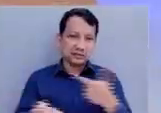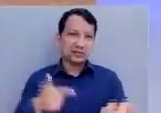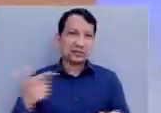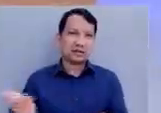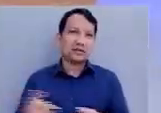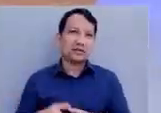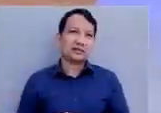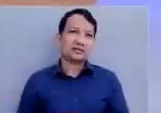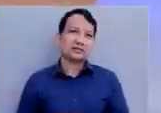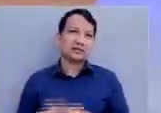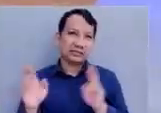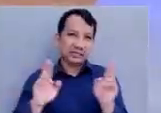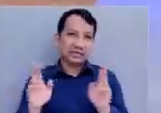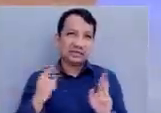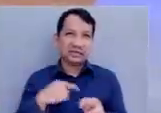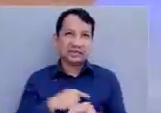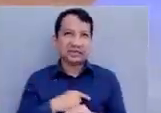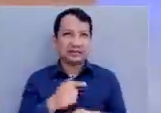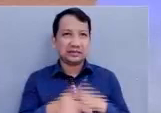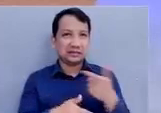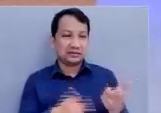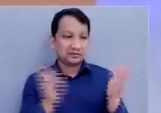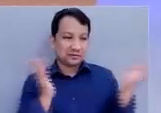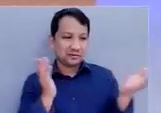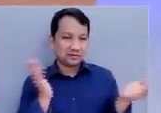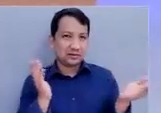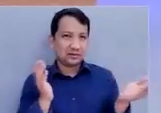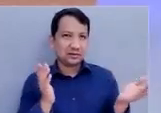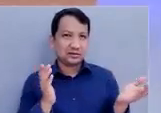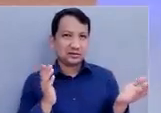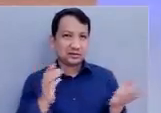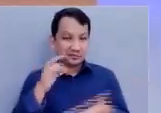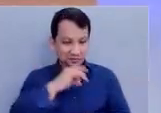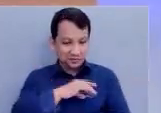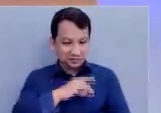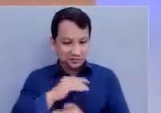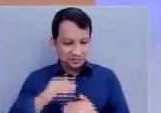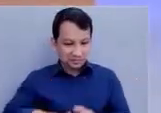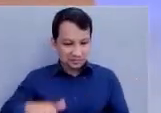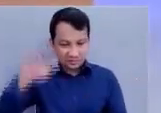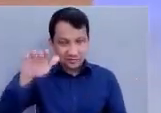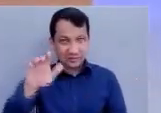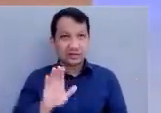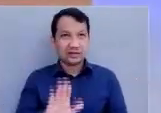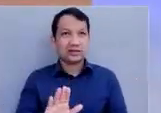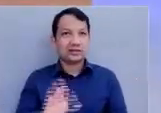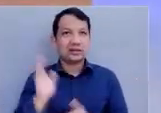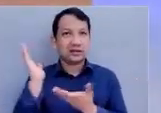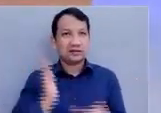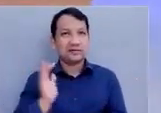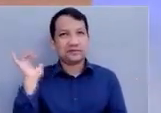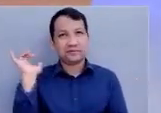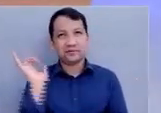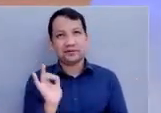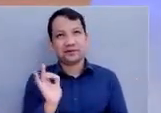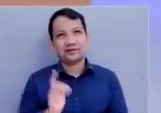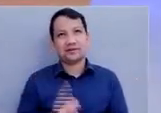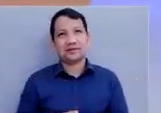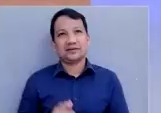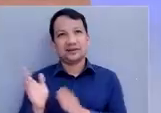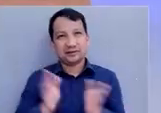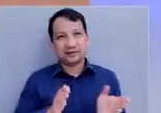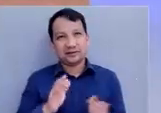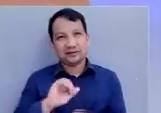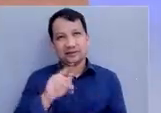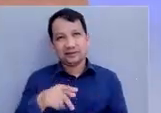next hinahanda na hinahanda yung sinisid B niyo dati sa binyag pa lang nila tos biglang ikakasal na sila Kayo pa rin ang nandoon kayo ang paborito